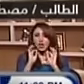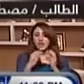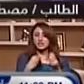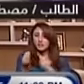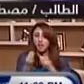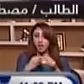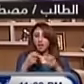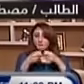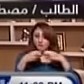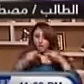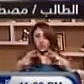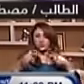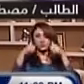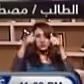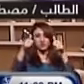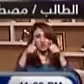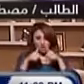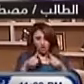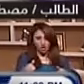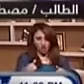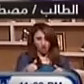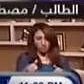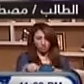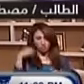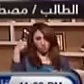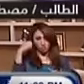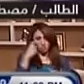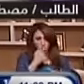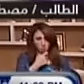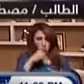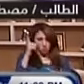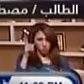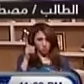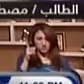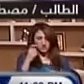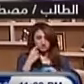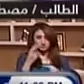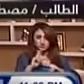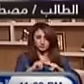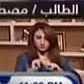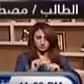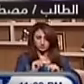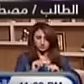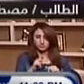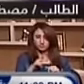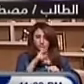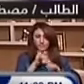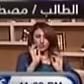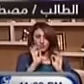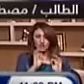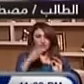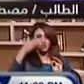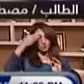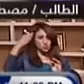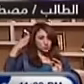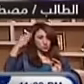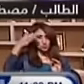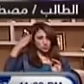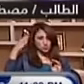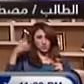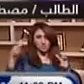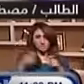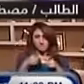كان كل المصريين بيعبروا عنها. ما اعتقدش ان كان المجلس الاستشاري ده بيعدي عليه كل القرارات بتاعت الرئيس قبل ما